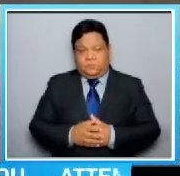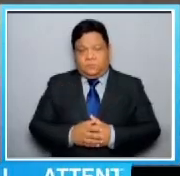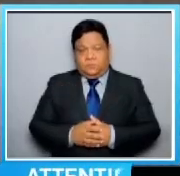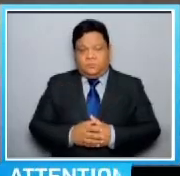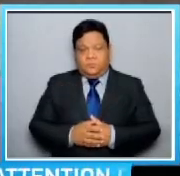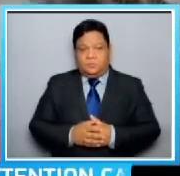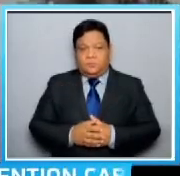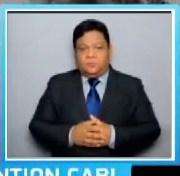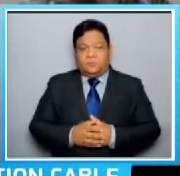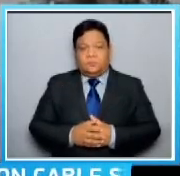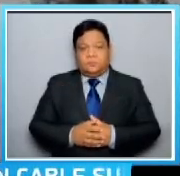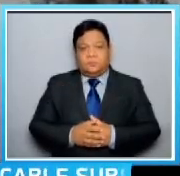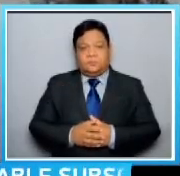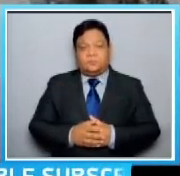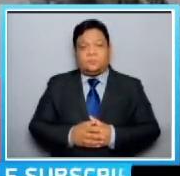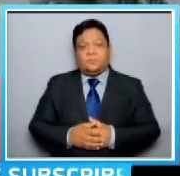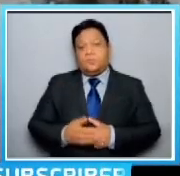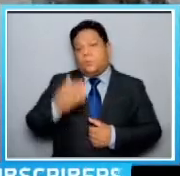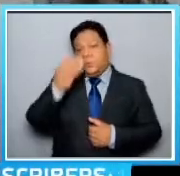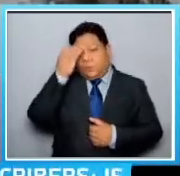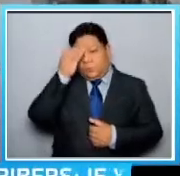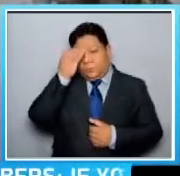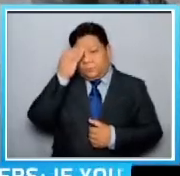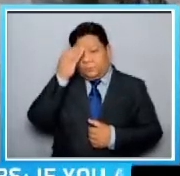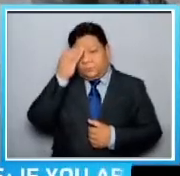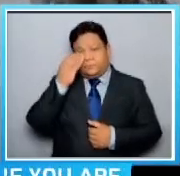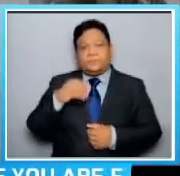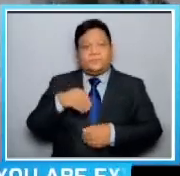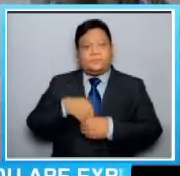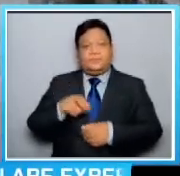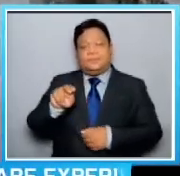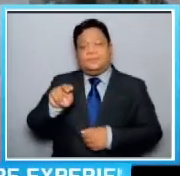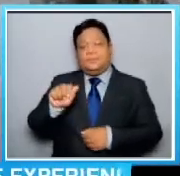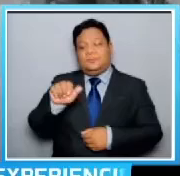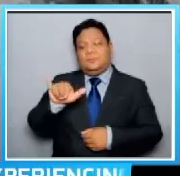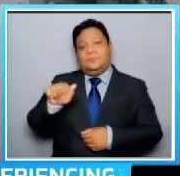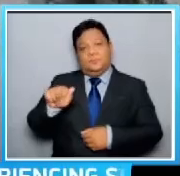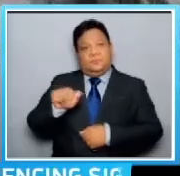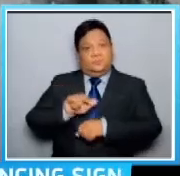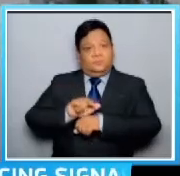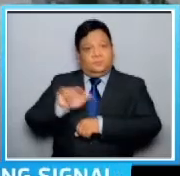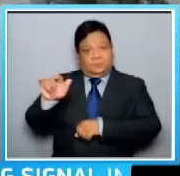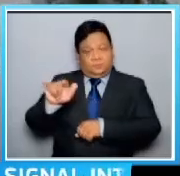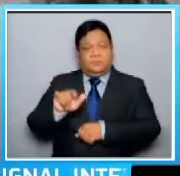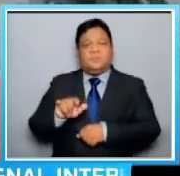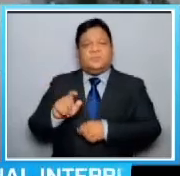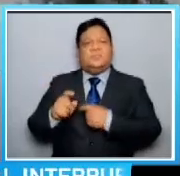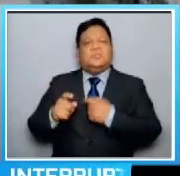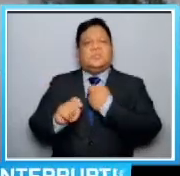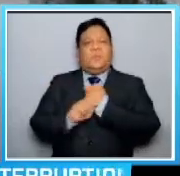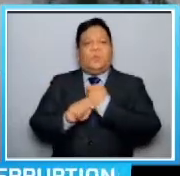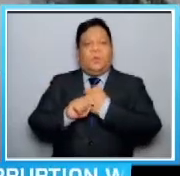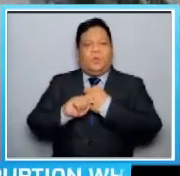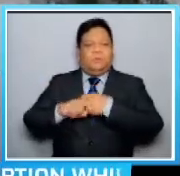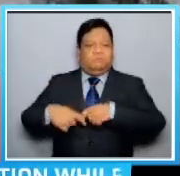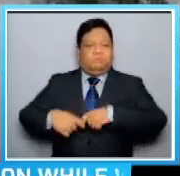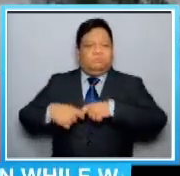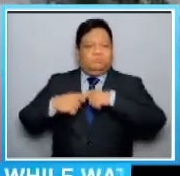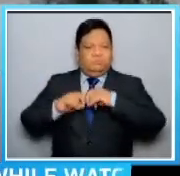Pansamantala namang itinigil ang operasyon sa NAIA terminals matapos mag-issue ng lightning red alert ang